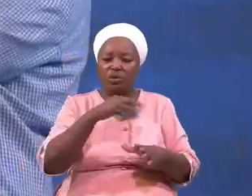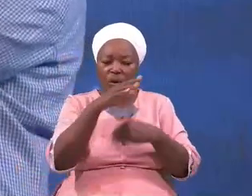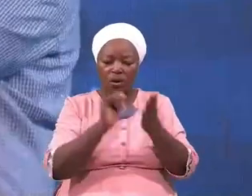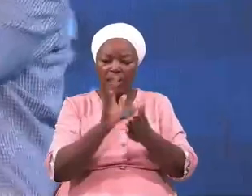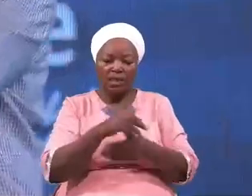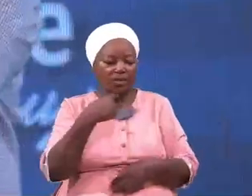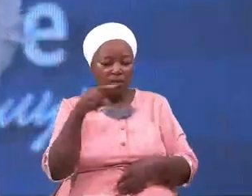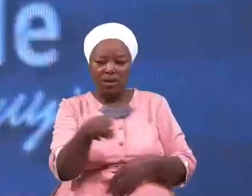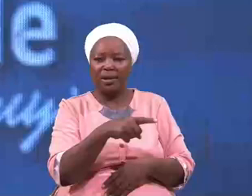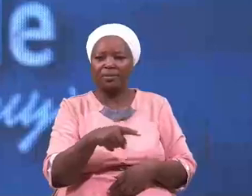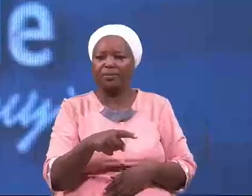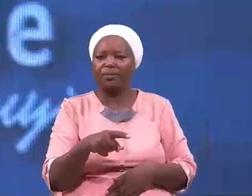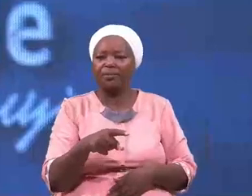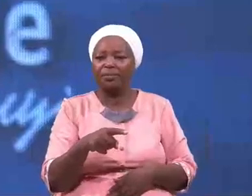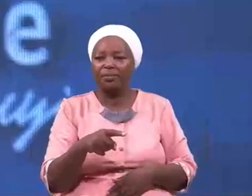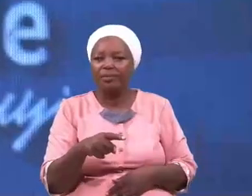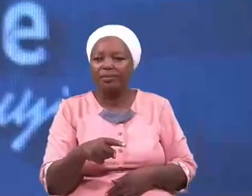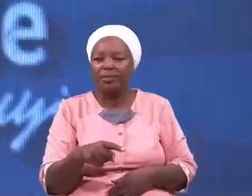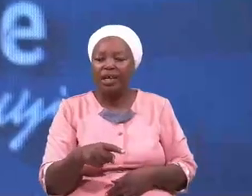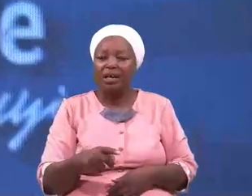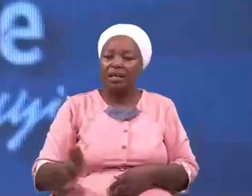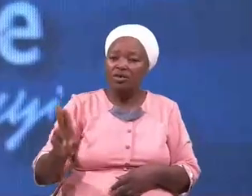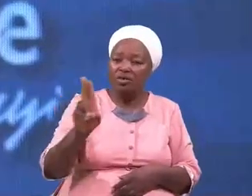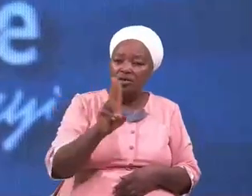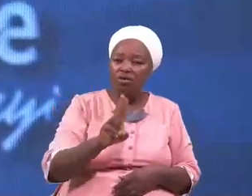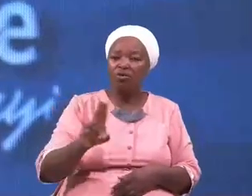Ils ont obéi à ce qu'il a dit.